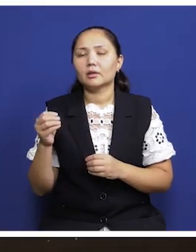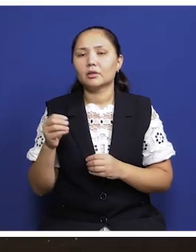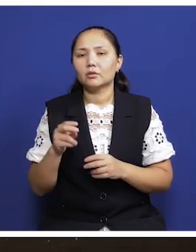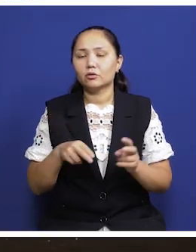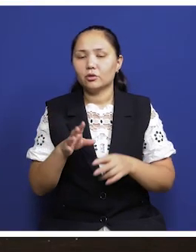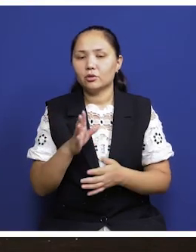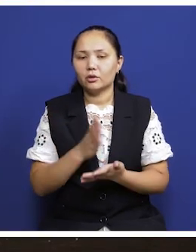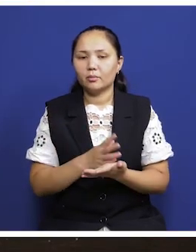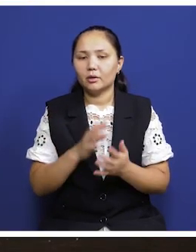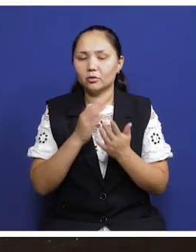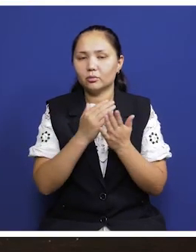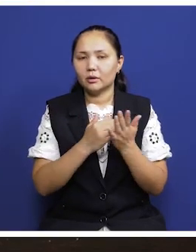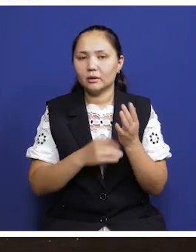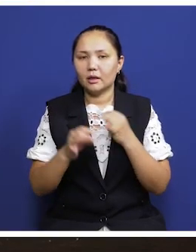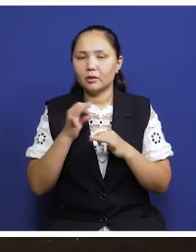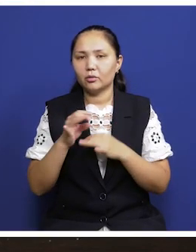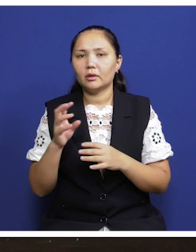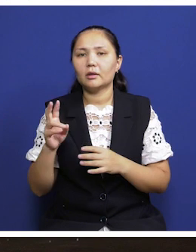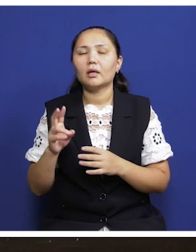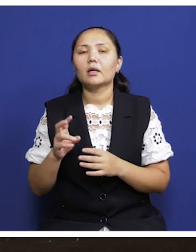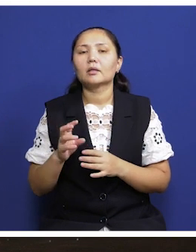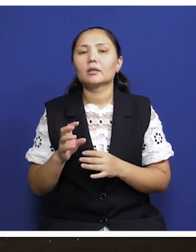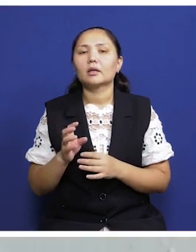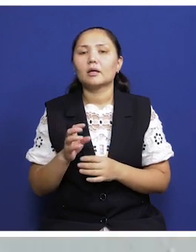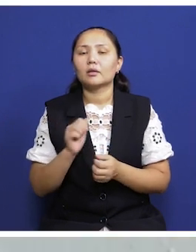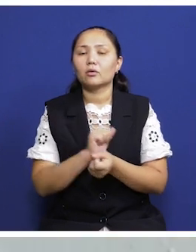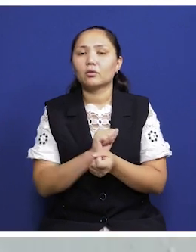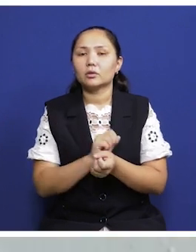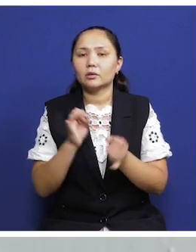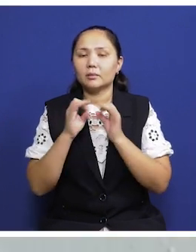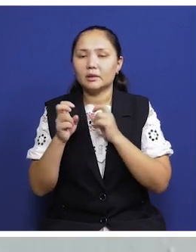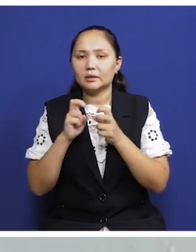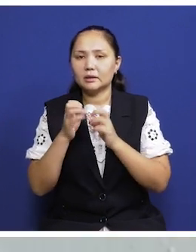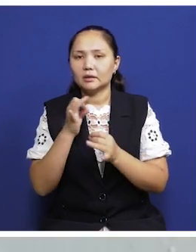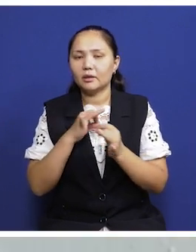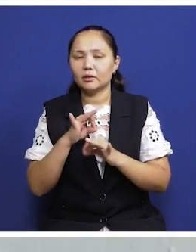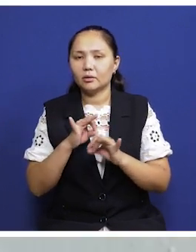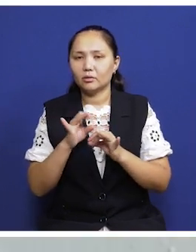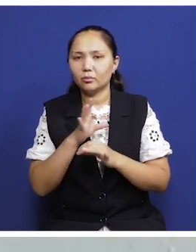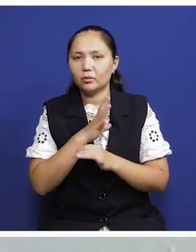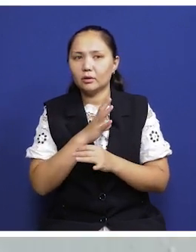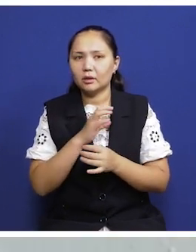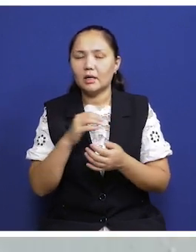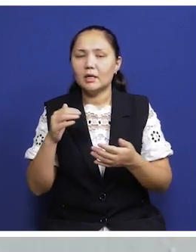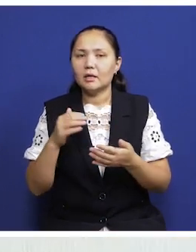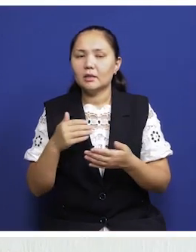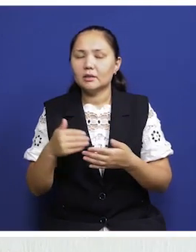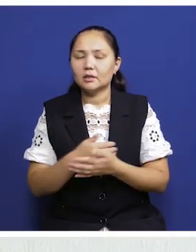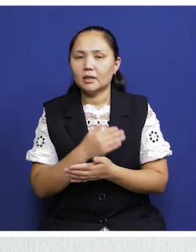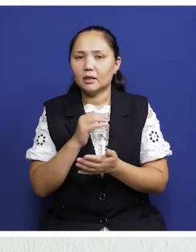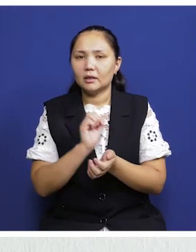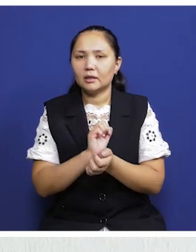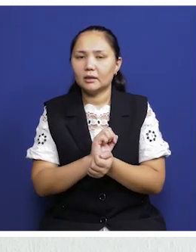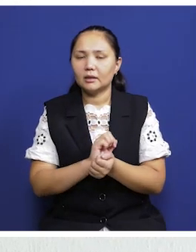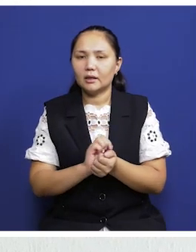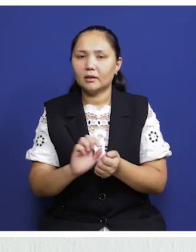Алдағы жоспарлар жайлы баяндаған Әбдіразақ Пернебекұлы қоқыс мәселесіне тоқталды. Жаңа полигон құрылысын жүргізу жоспарда бар екен.